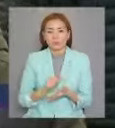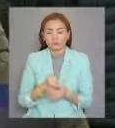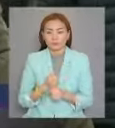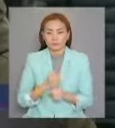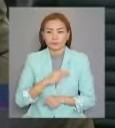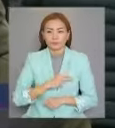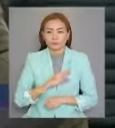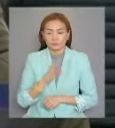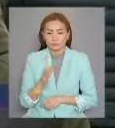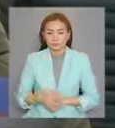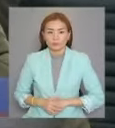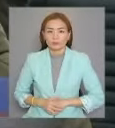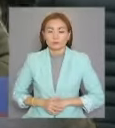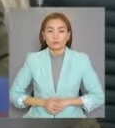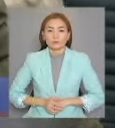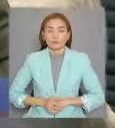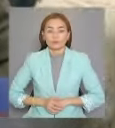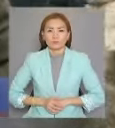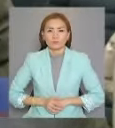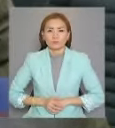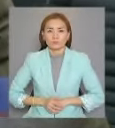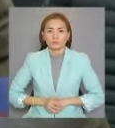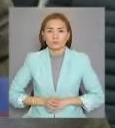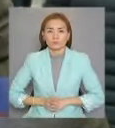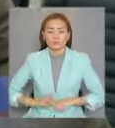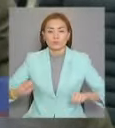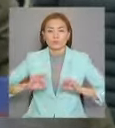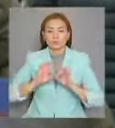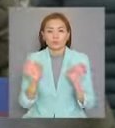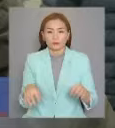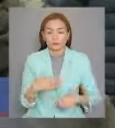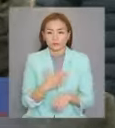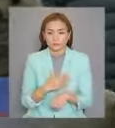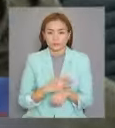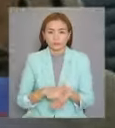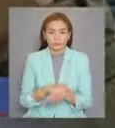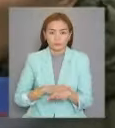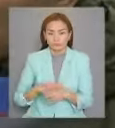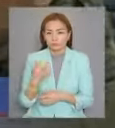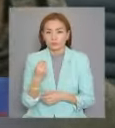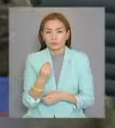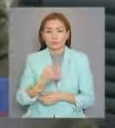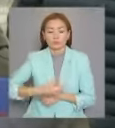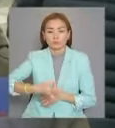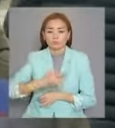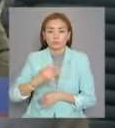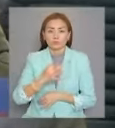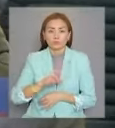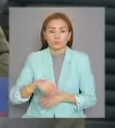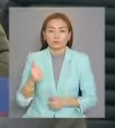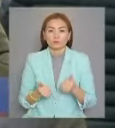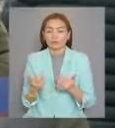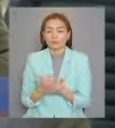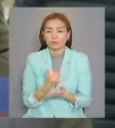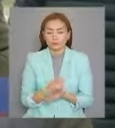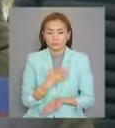алды. Дзюдо күресінен ол жаңағы спорт шеберіне үміткер, тоже халықаралық жаңағы республикалық облыстық жарыстардың жеңімпаз